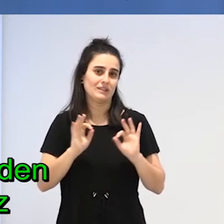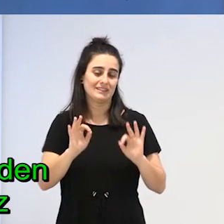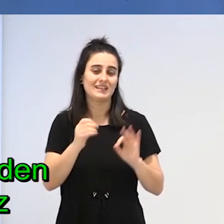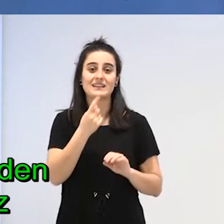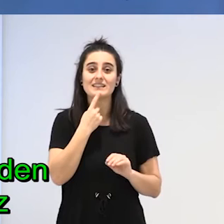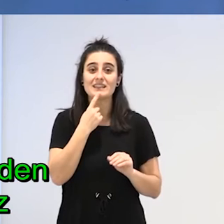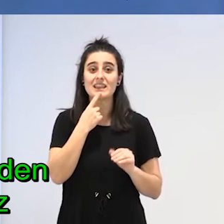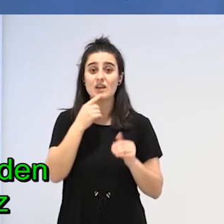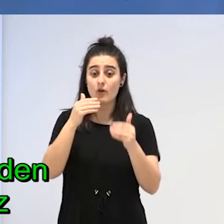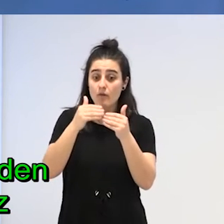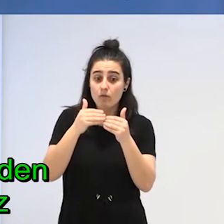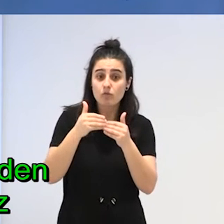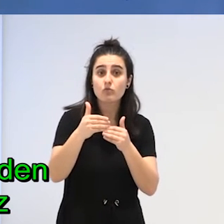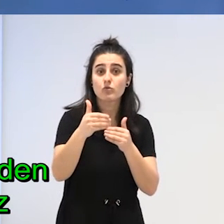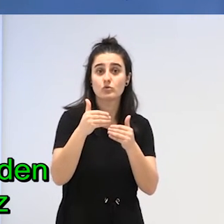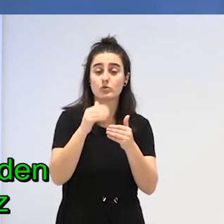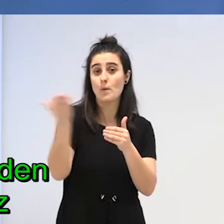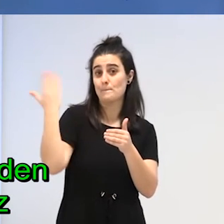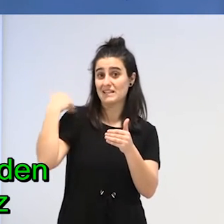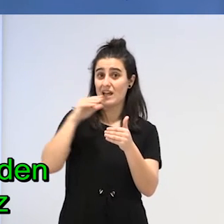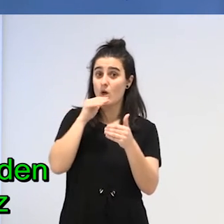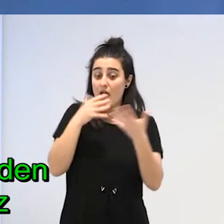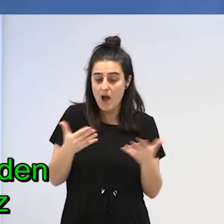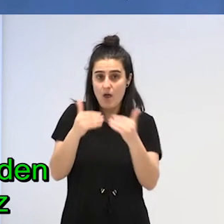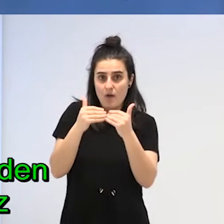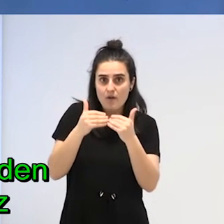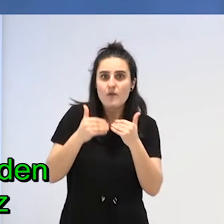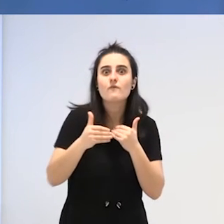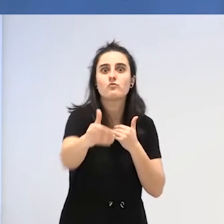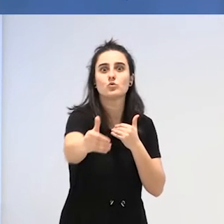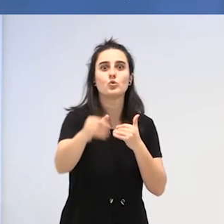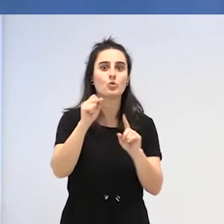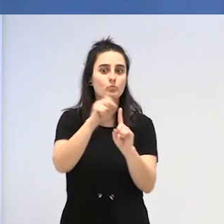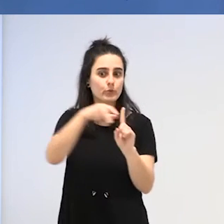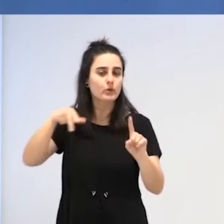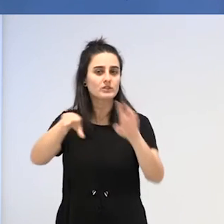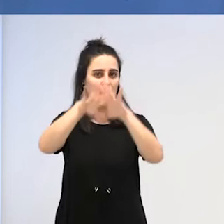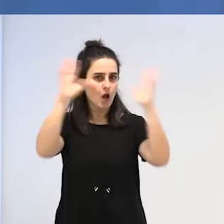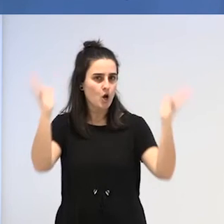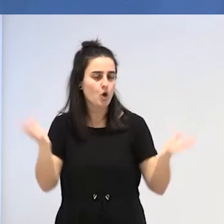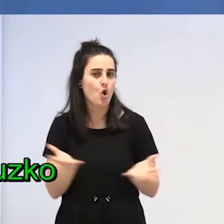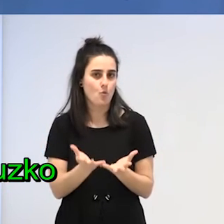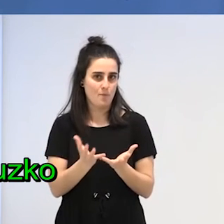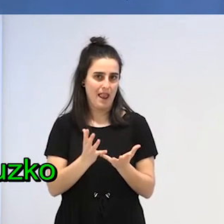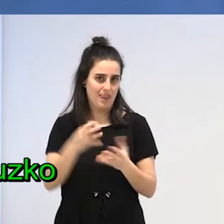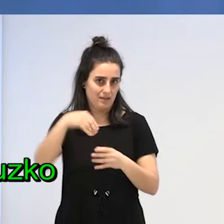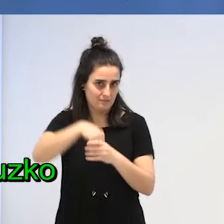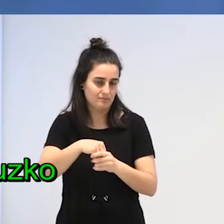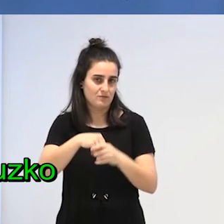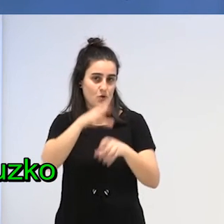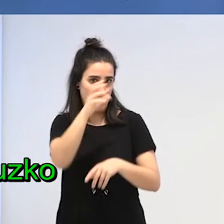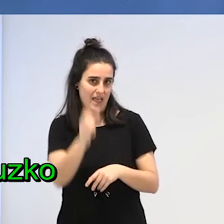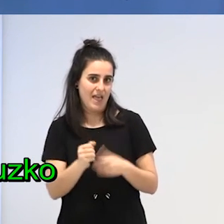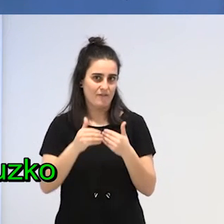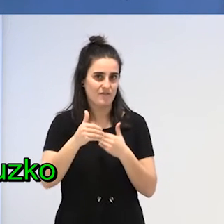iragana, oraina eta etorkizunaren lente beltz global baten bidez irudikatzen du. Justizia eta